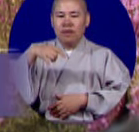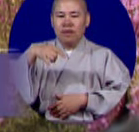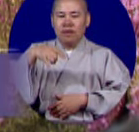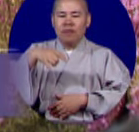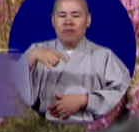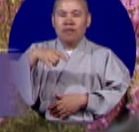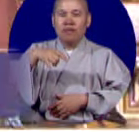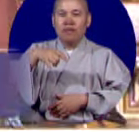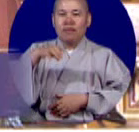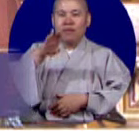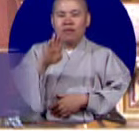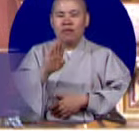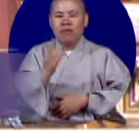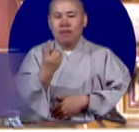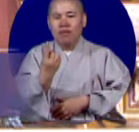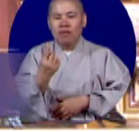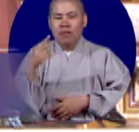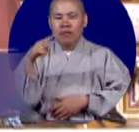여구의